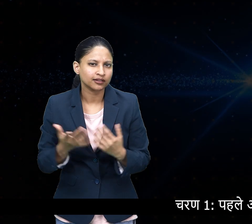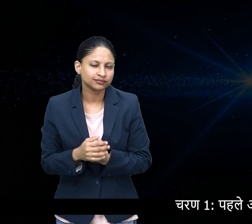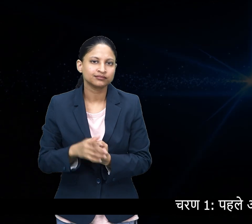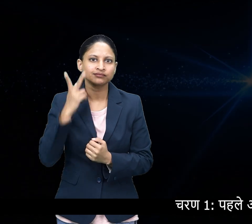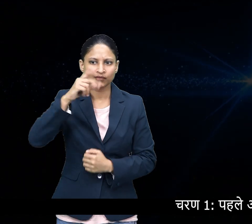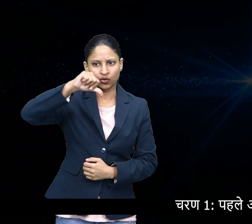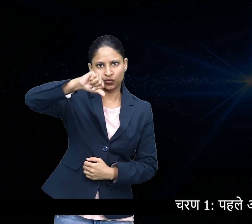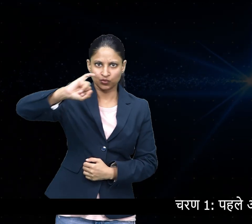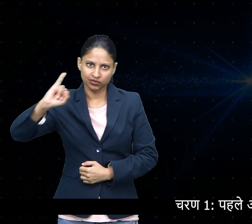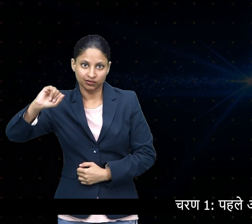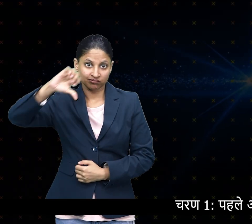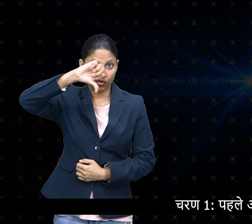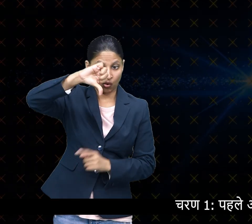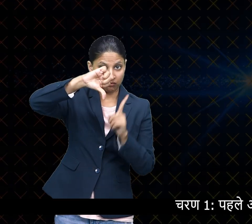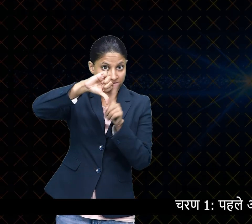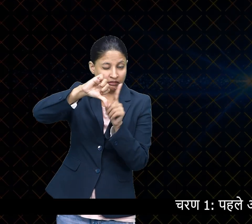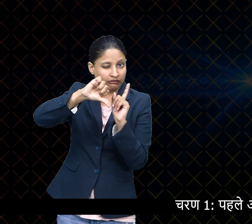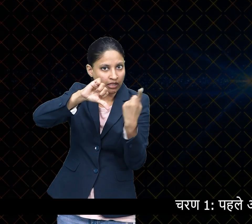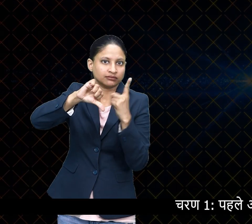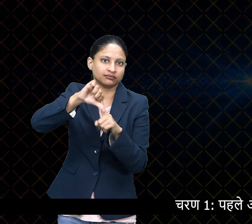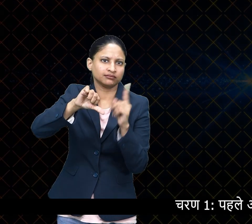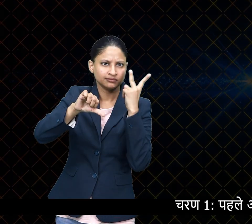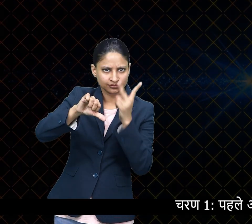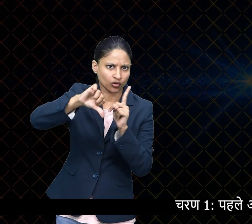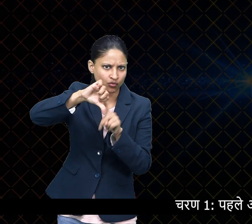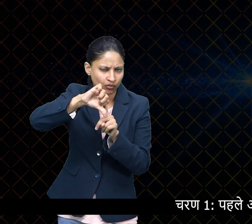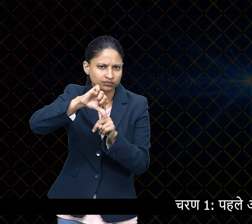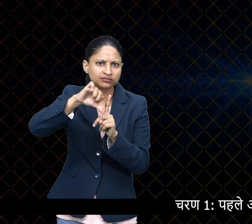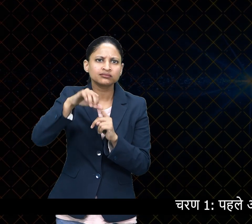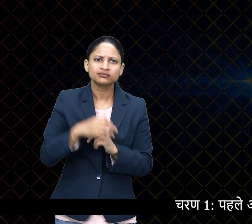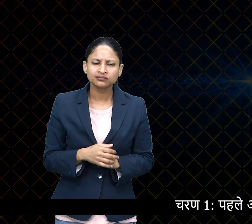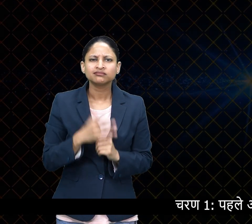चरण 1, पहले अंक 9 को देखें।